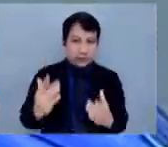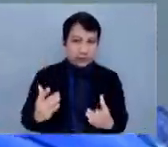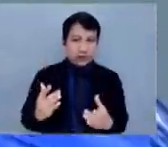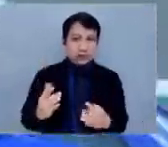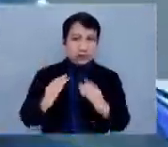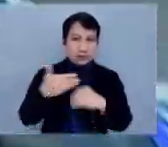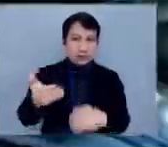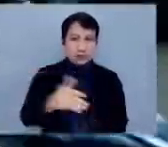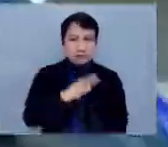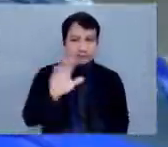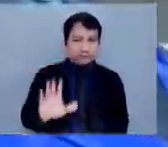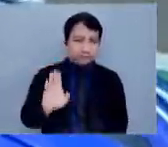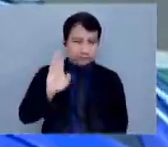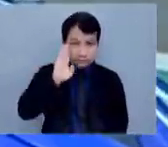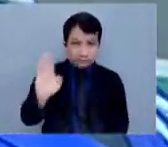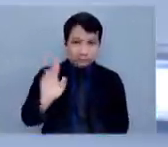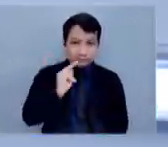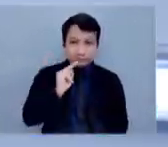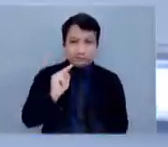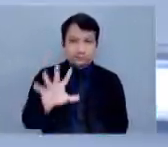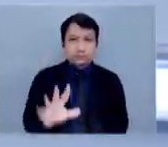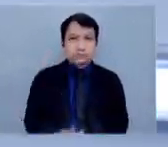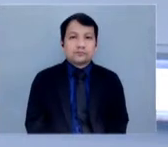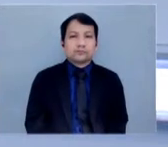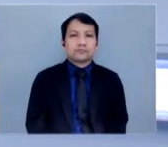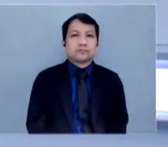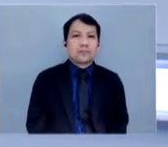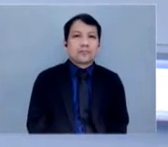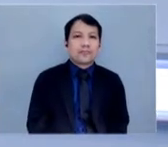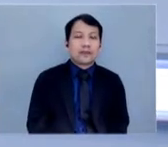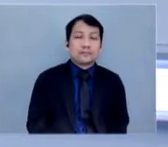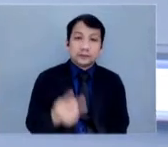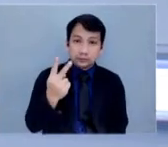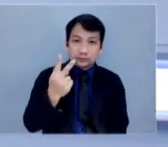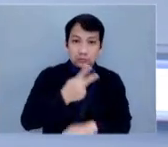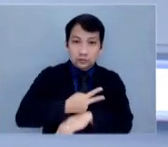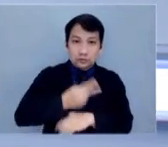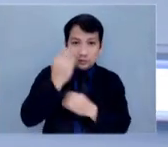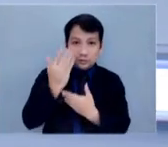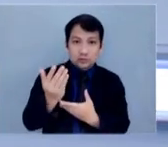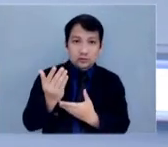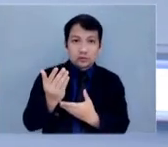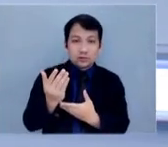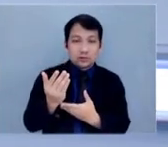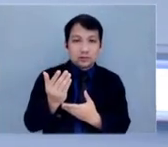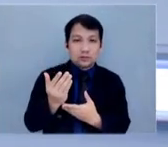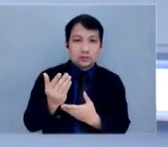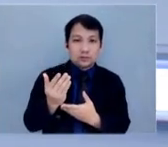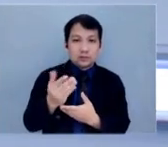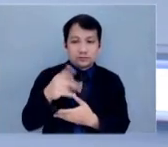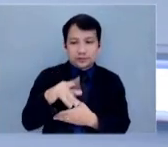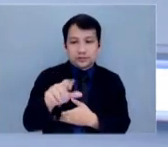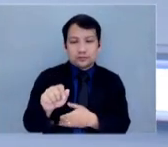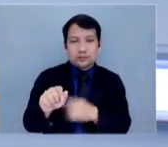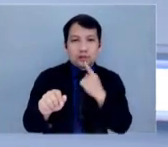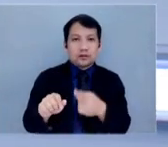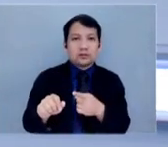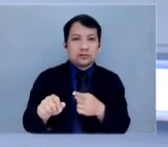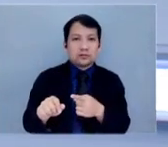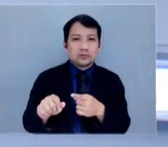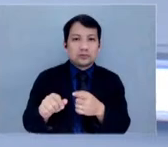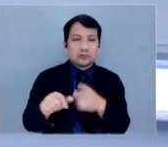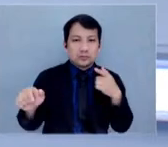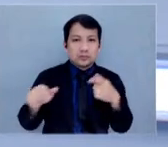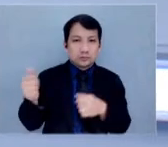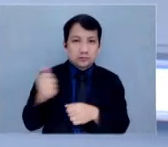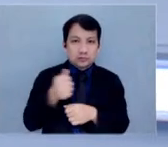Frontline, Brian Basa, News 5. Dalawang araw balak paralisahin ng piston at manibela ang linya ng